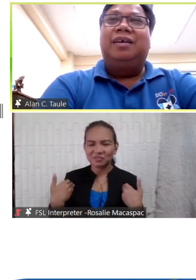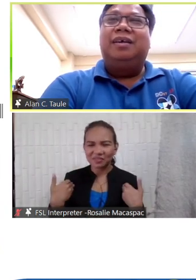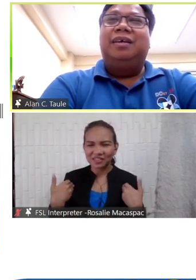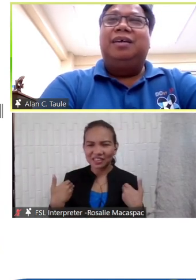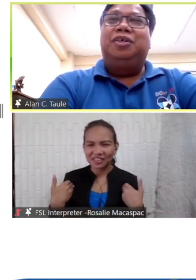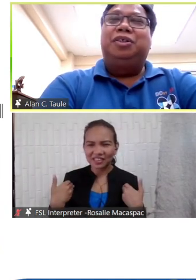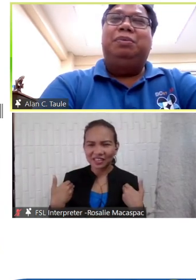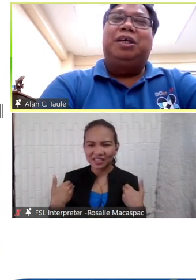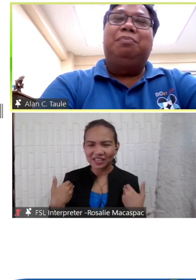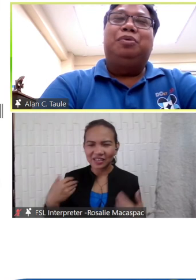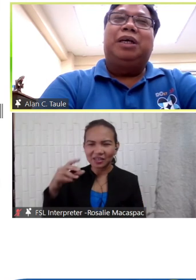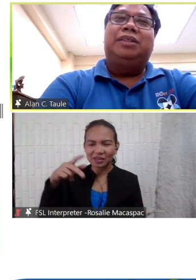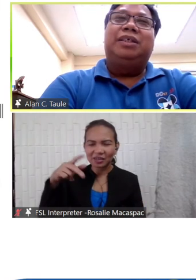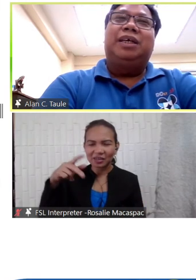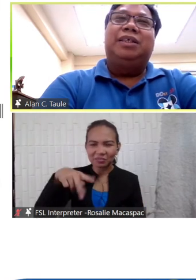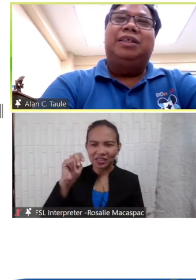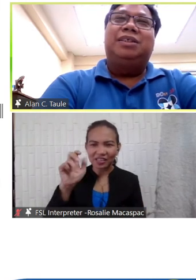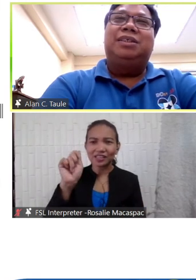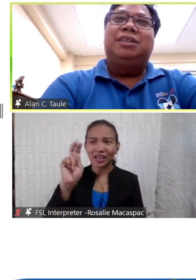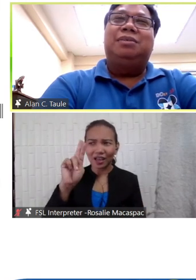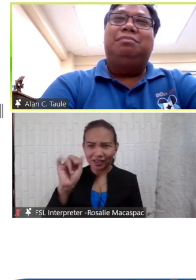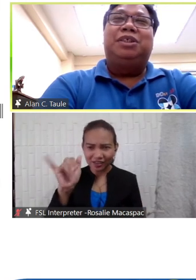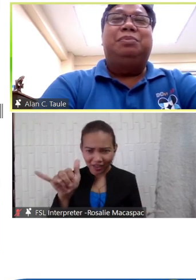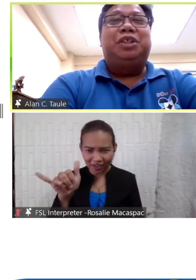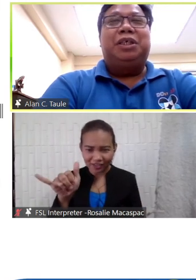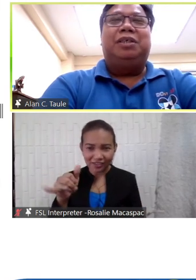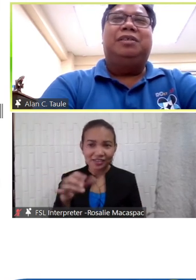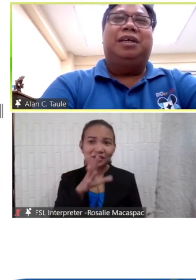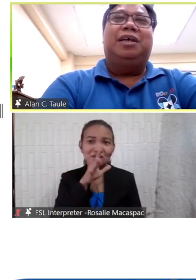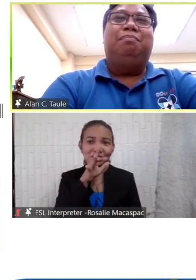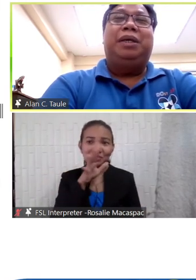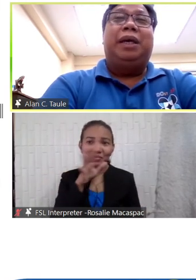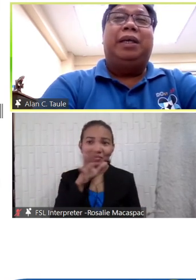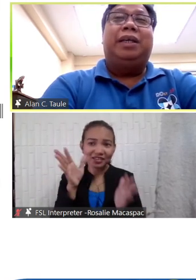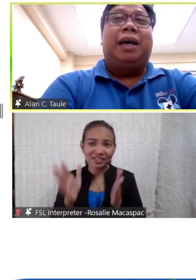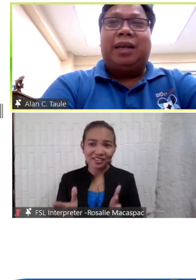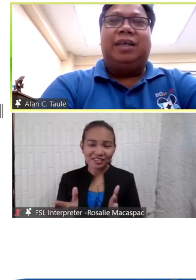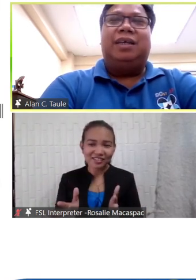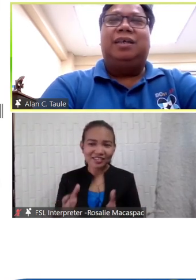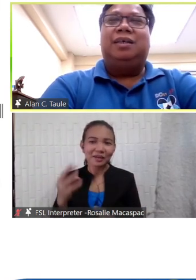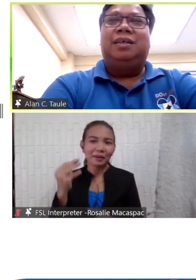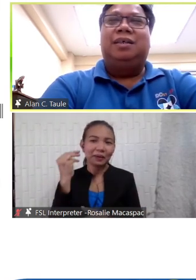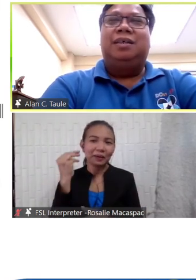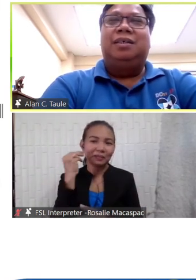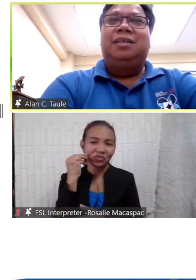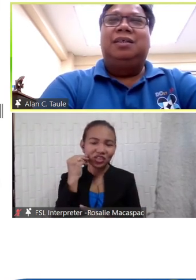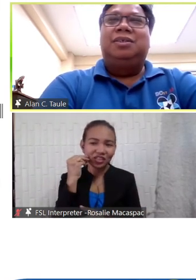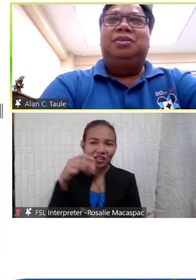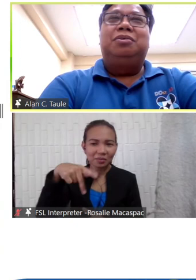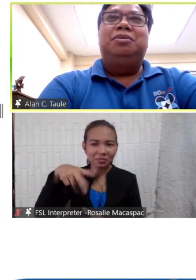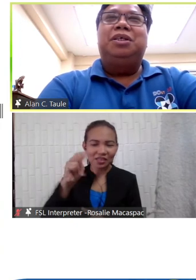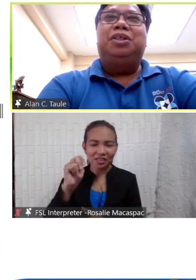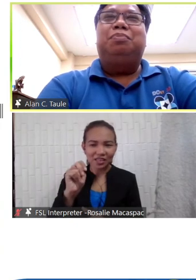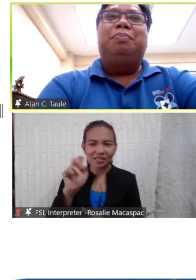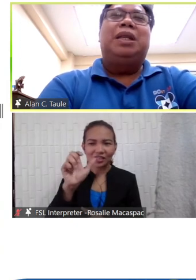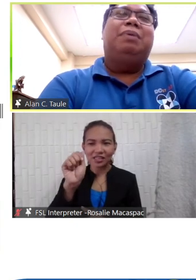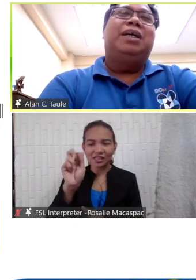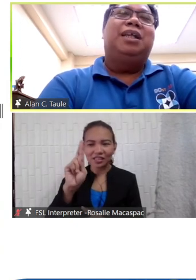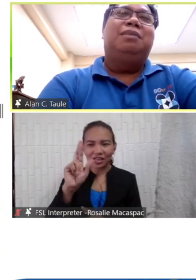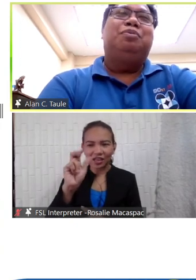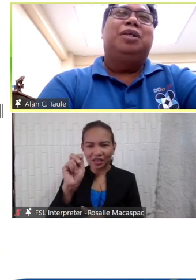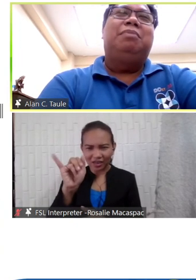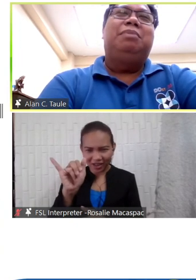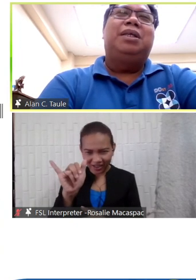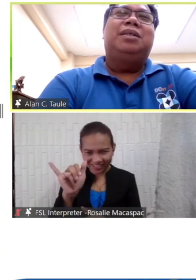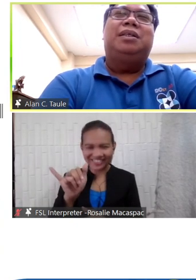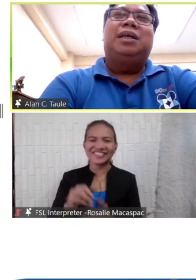PNRI. Yung speaker po natin kanina, si Miss Michelle, taga PNRI. So ito po,